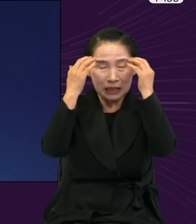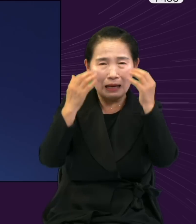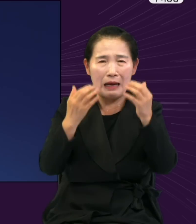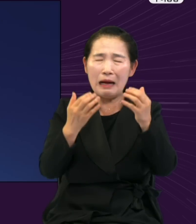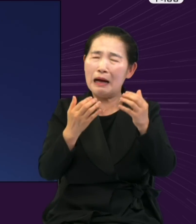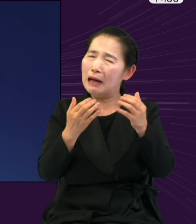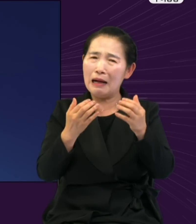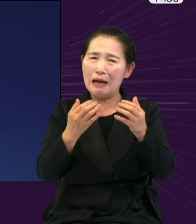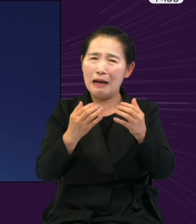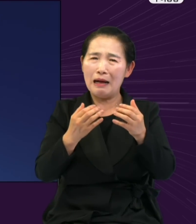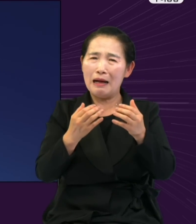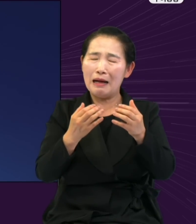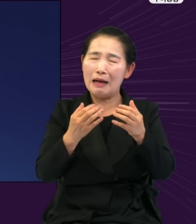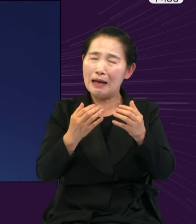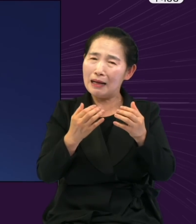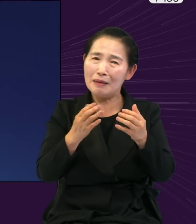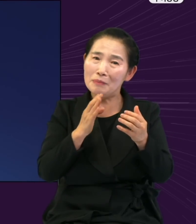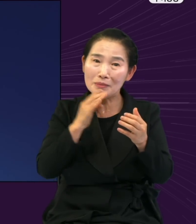질문입니다.